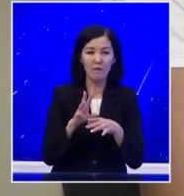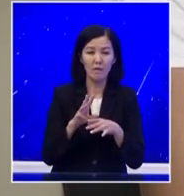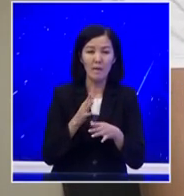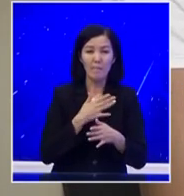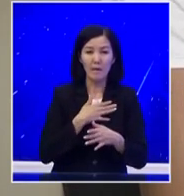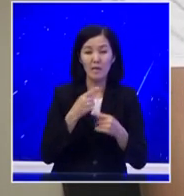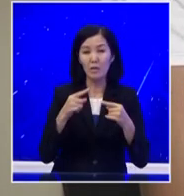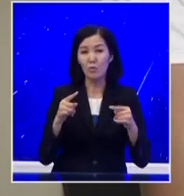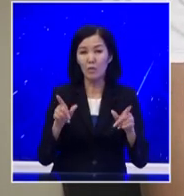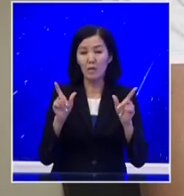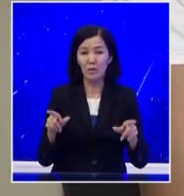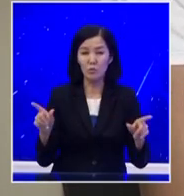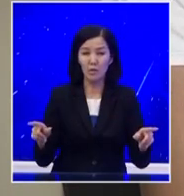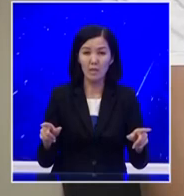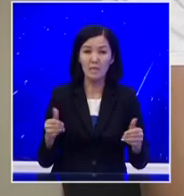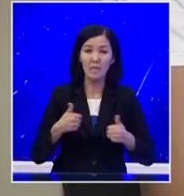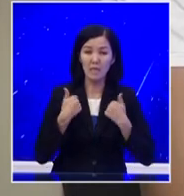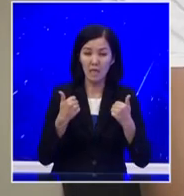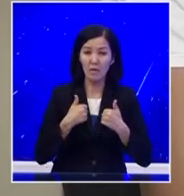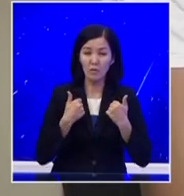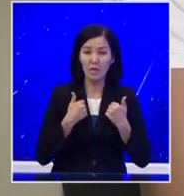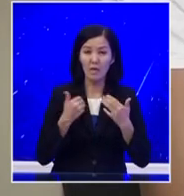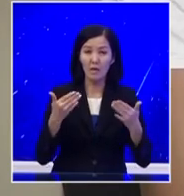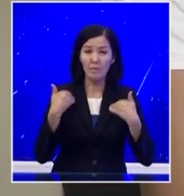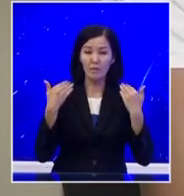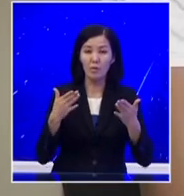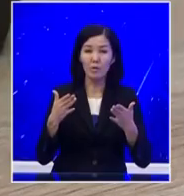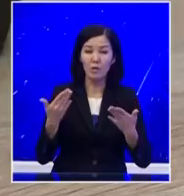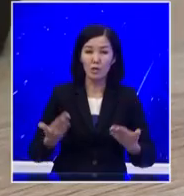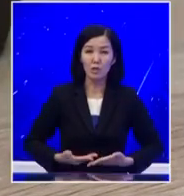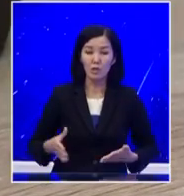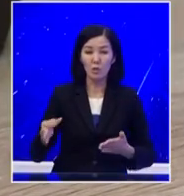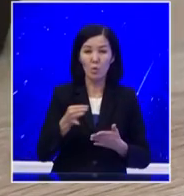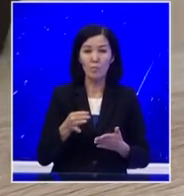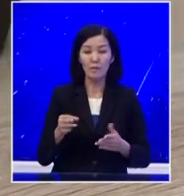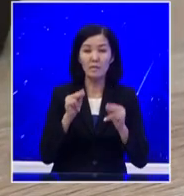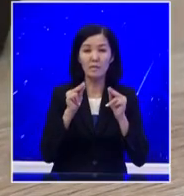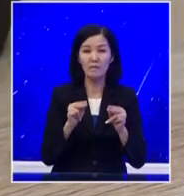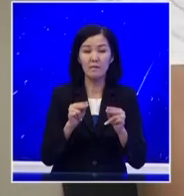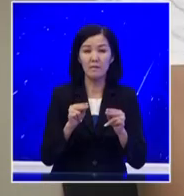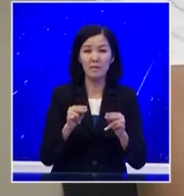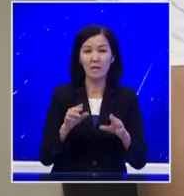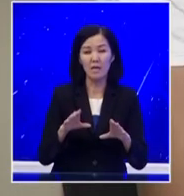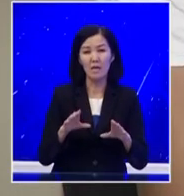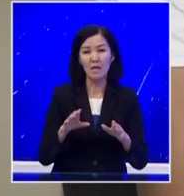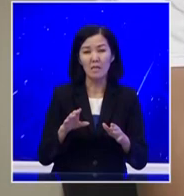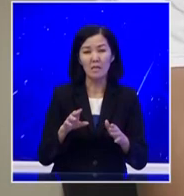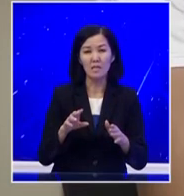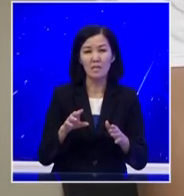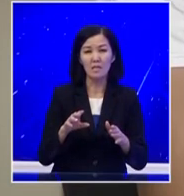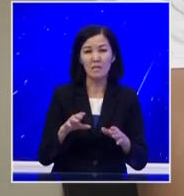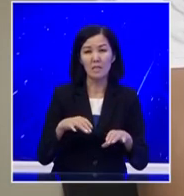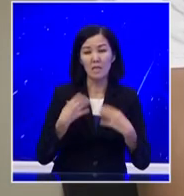стараемся освещать жизнь в области и действительно немного страшно работать потому что